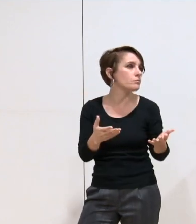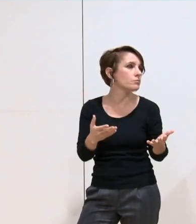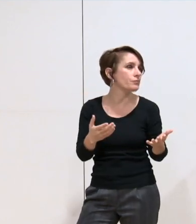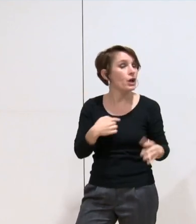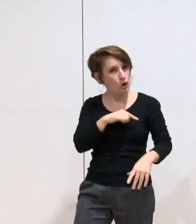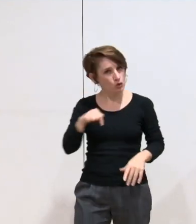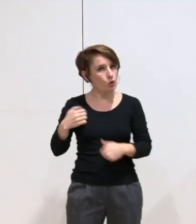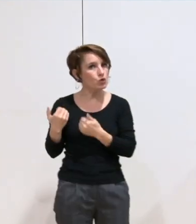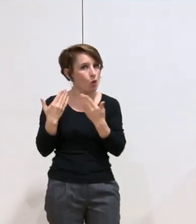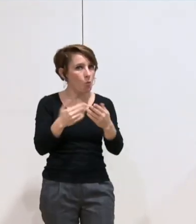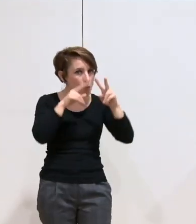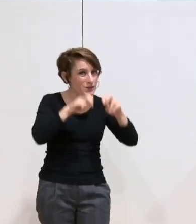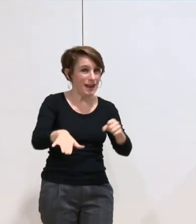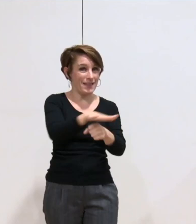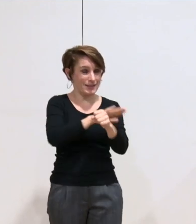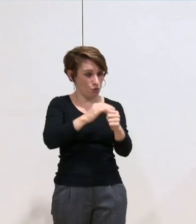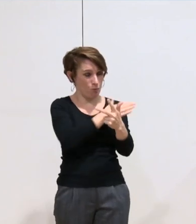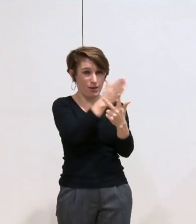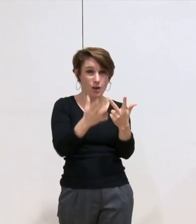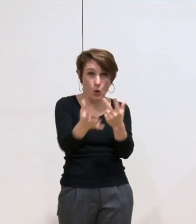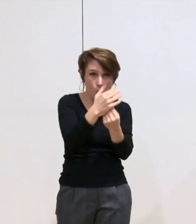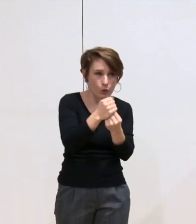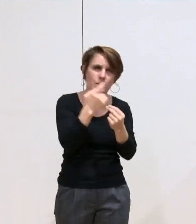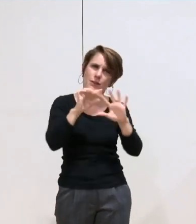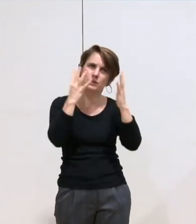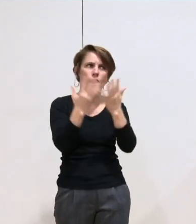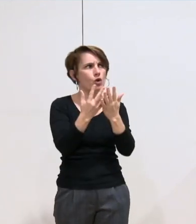représentait entre 1,5 et 2 millions d'euros.